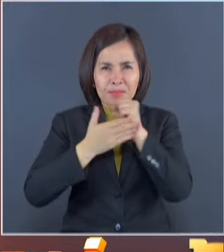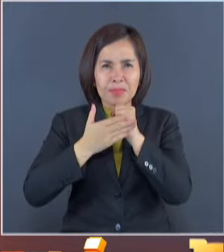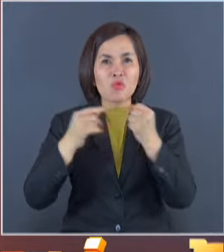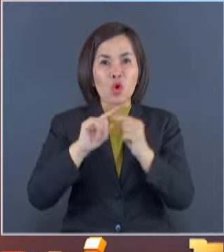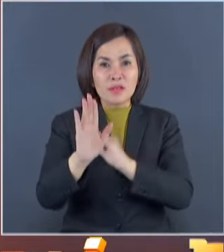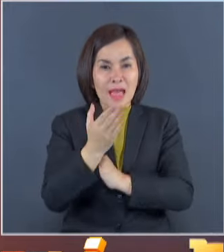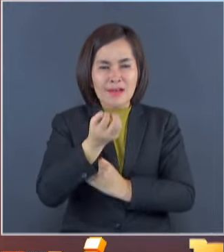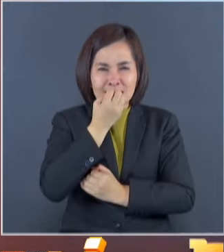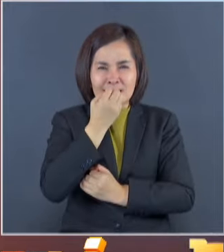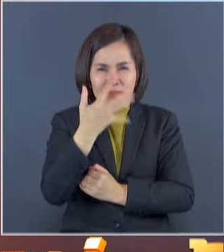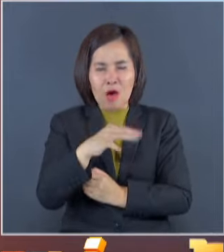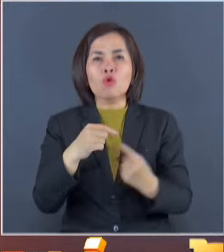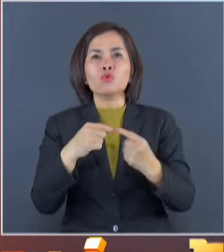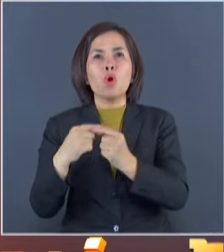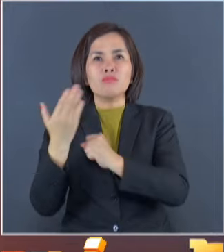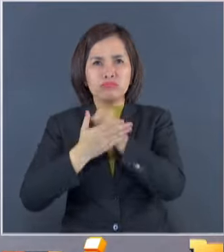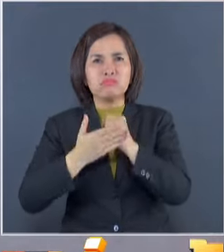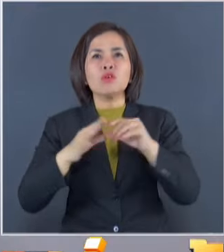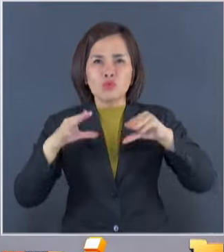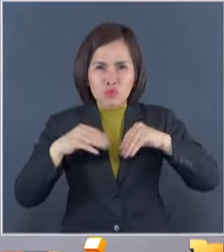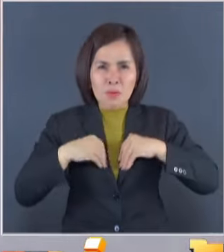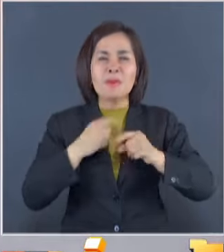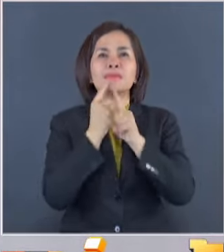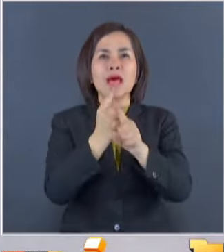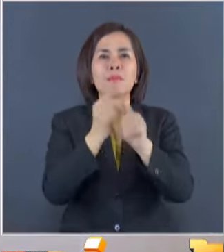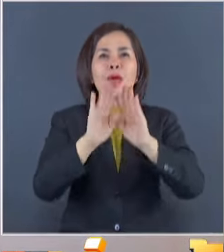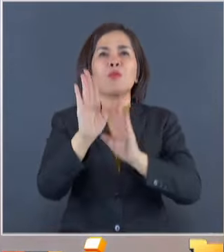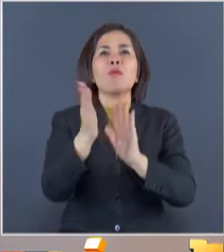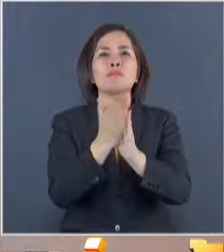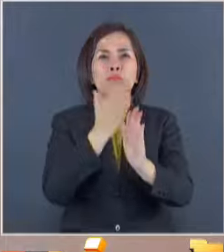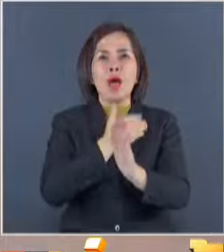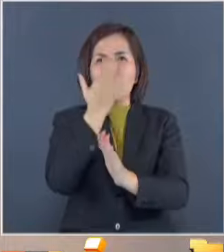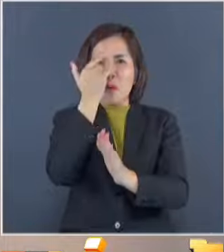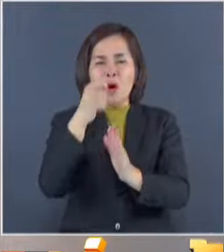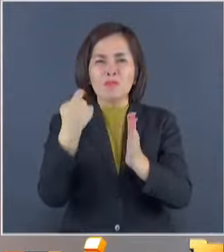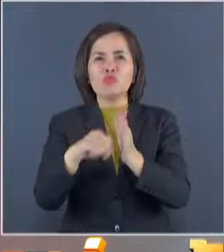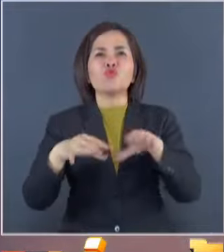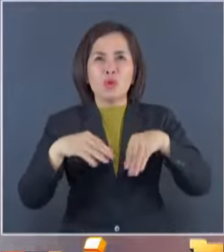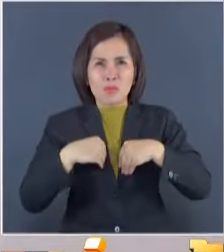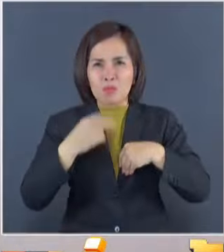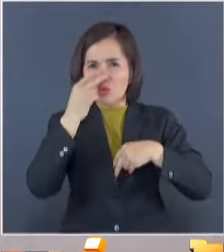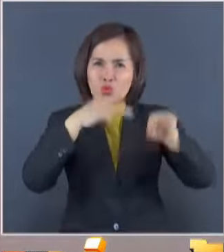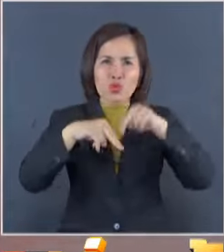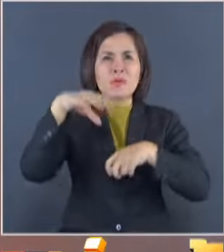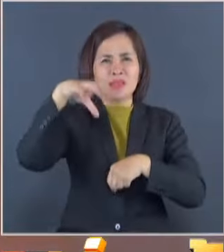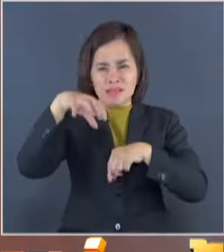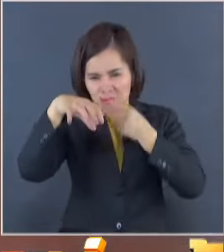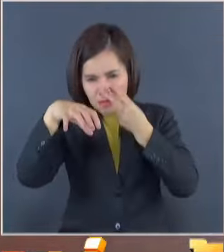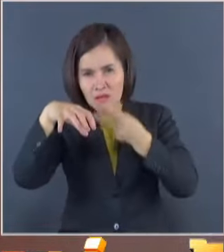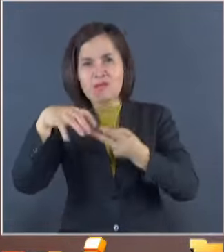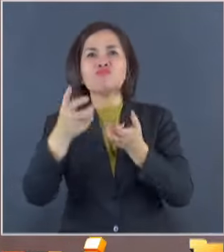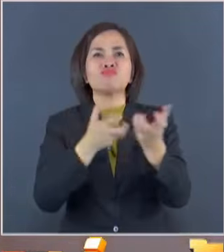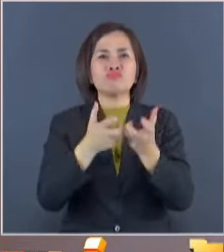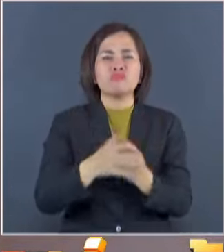ฉันเช้าเสร็จก็เลยยอมให้พิจารณาตามวินัยสงฆ์เพราะมันไม่มีอะไรจะแก้ตัวพอตรวจสอบในกุฏิก็อย่างที่เห็นนะ